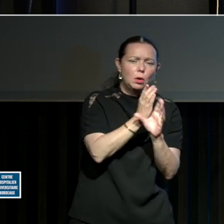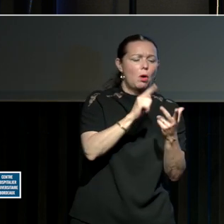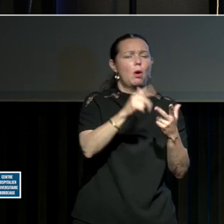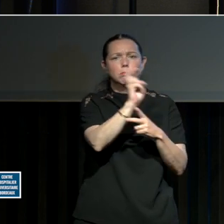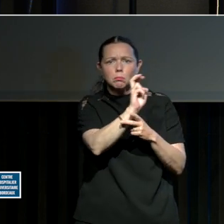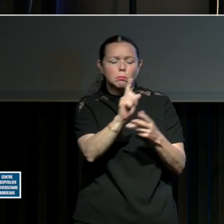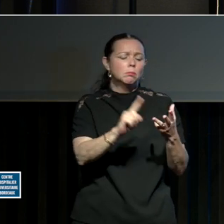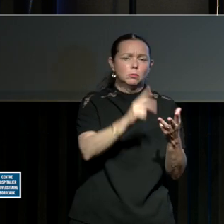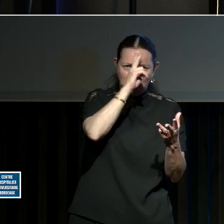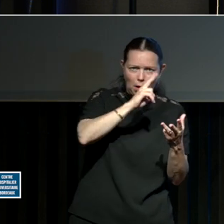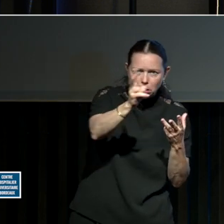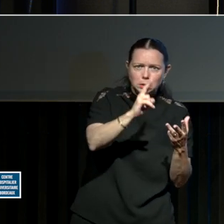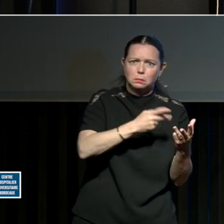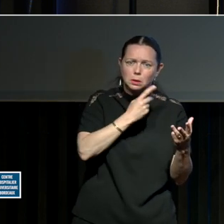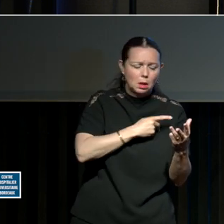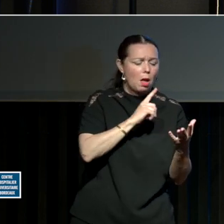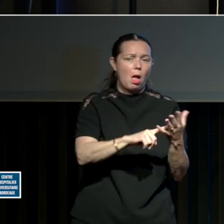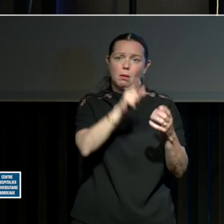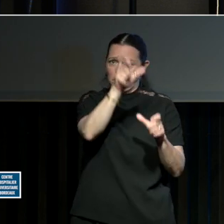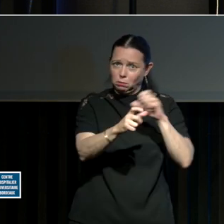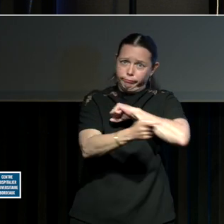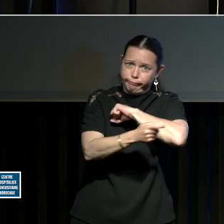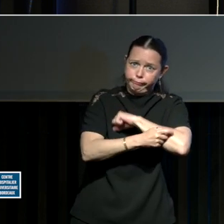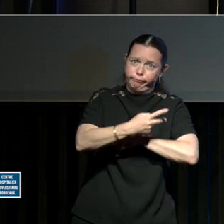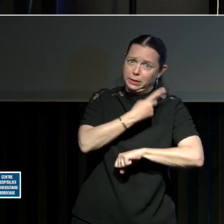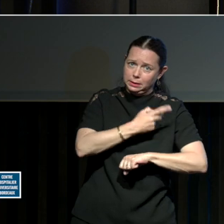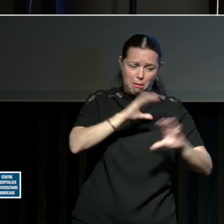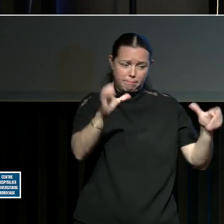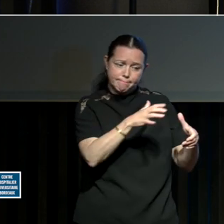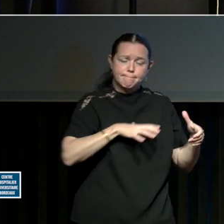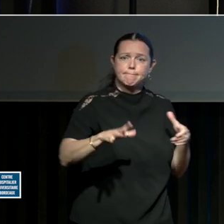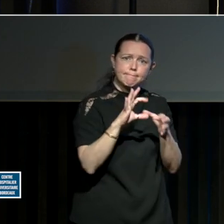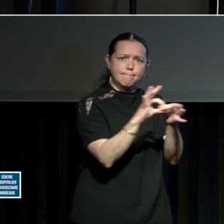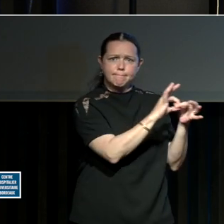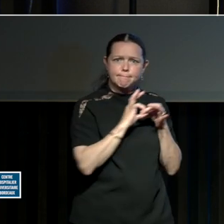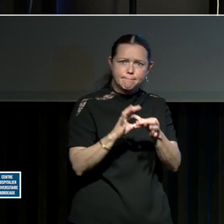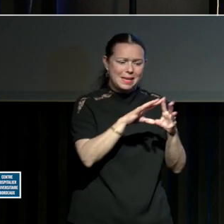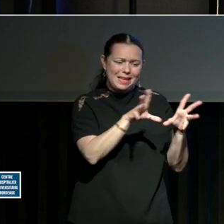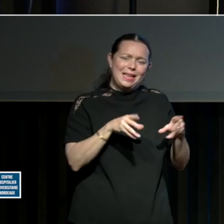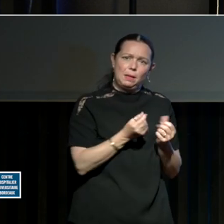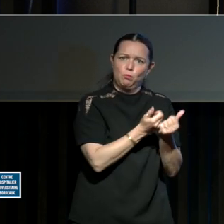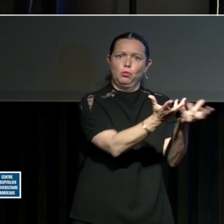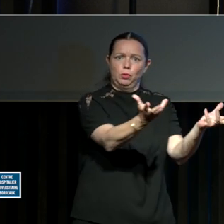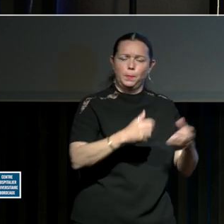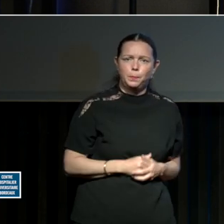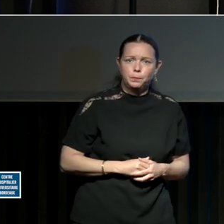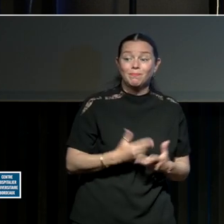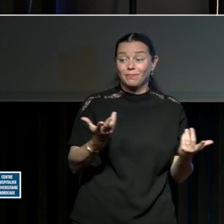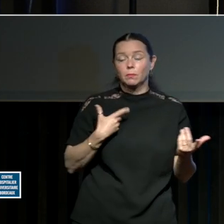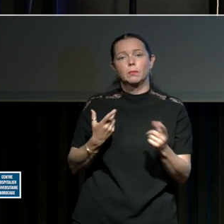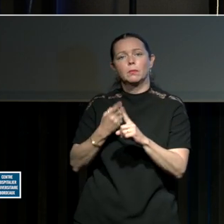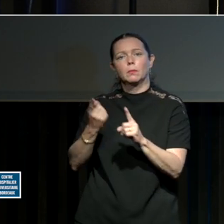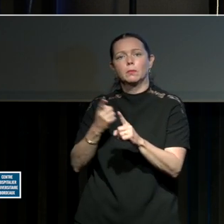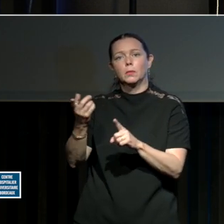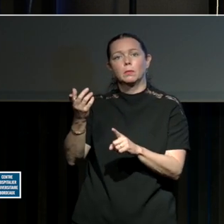généralistes ou les addictologues. Et surtout, il est nécessaire de pouvoir, comme je le disais, demander un avis ou une prise en